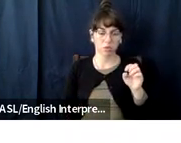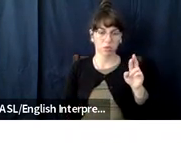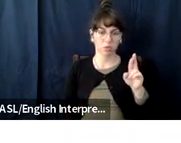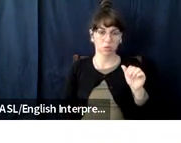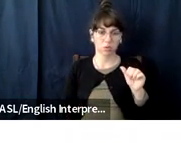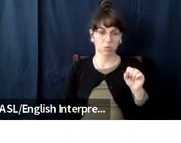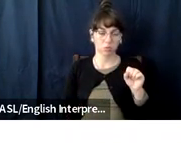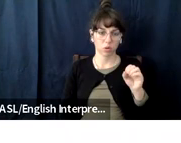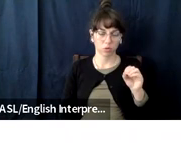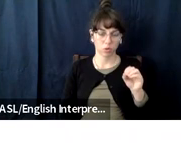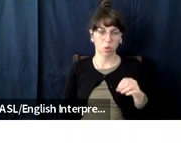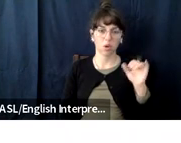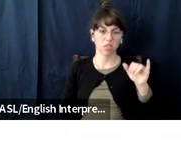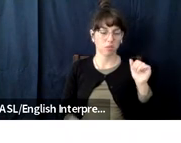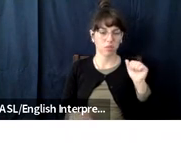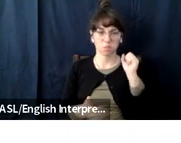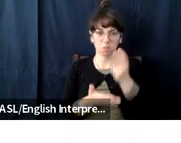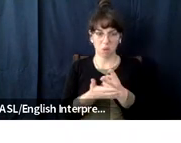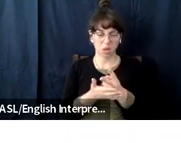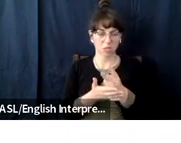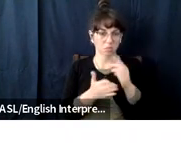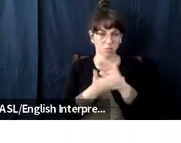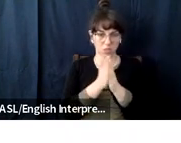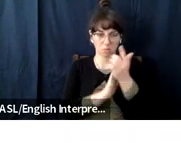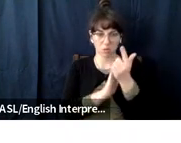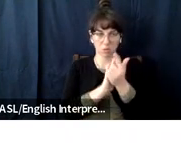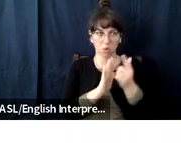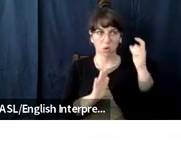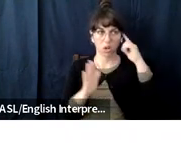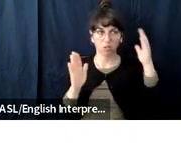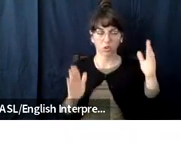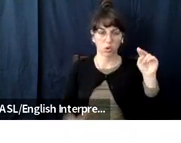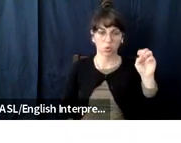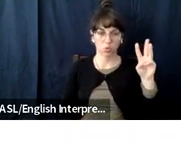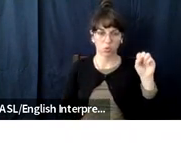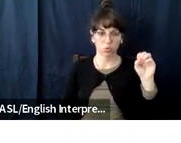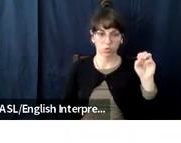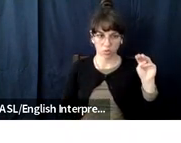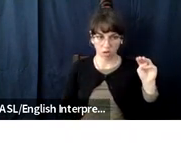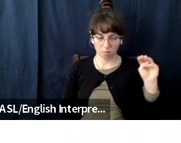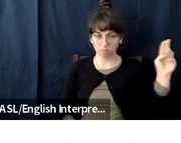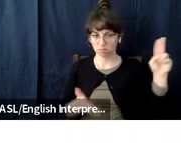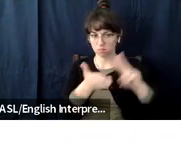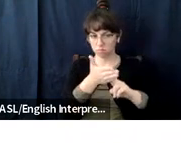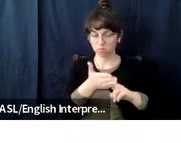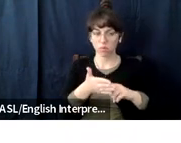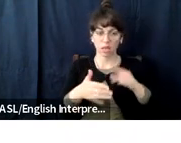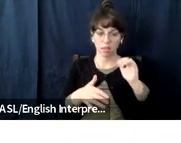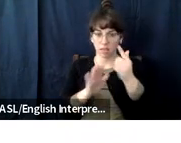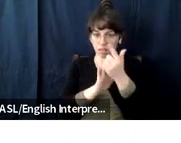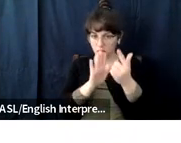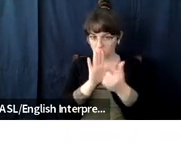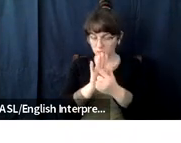law passed by Governor Newsom, and what that law ultimately does